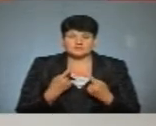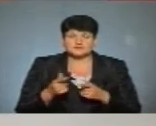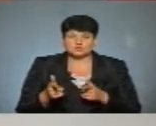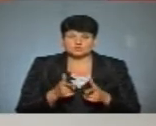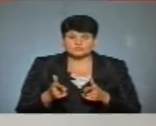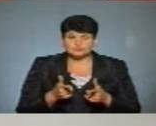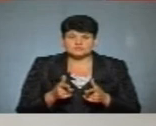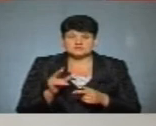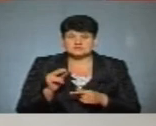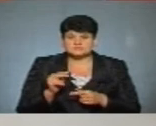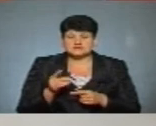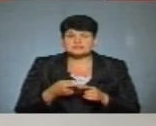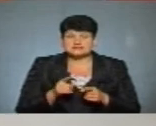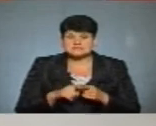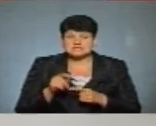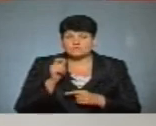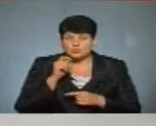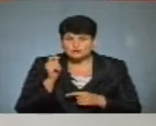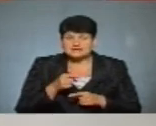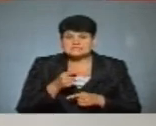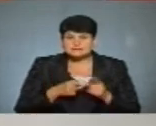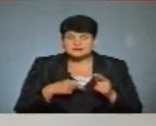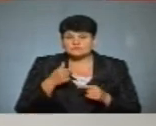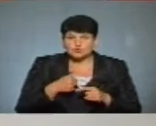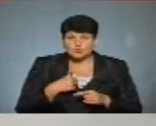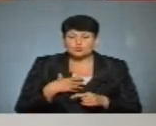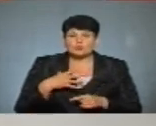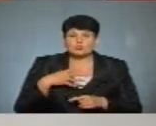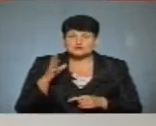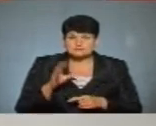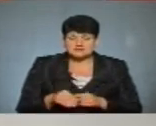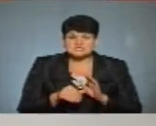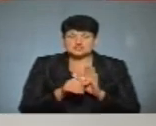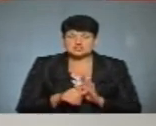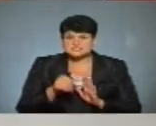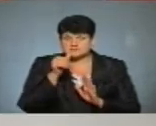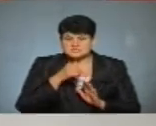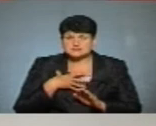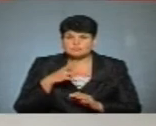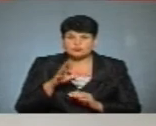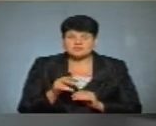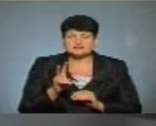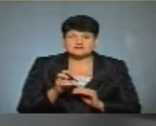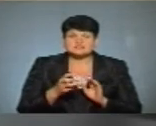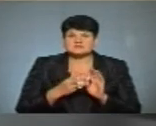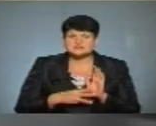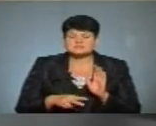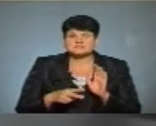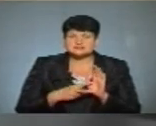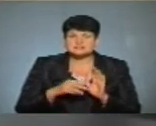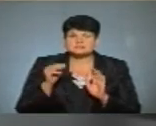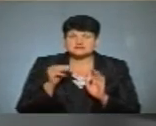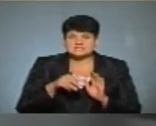підготувала статистика. Це в Україні за півроку по смертності. За 6 місяців померло 287